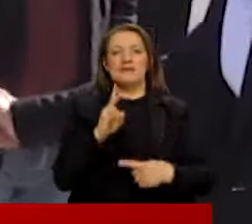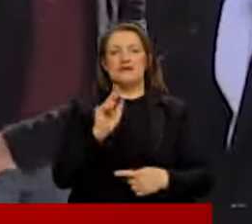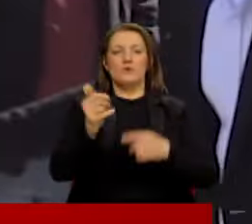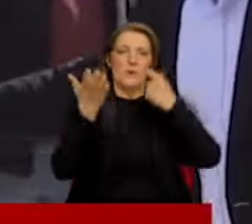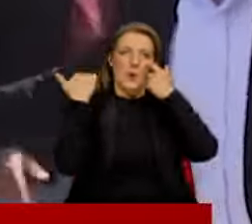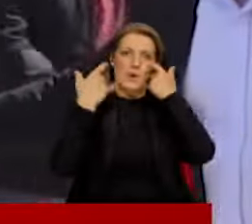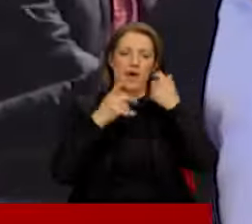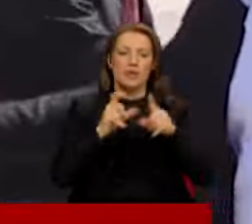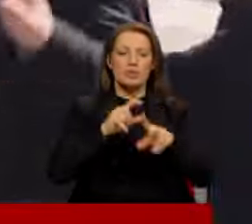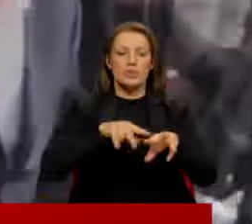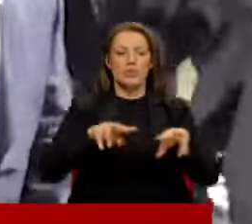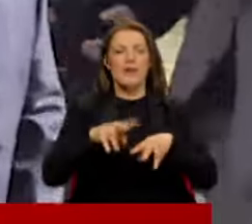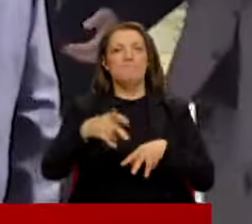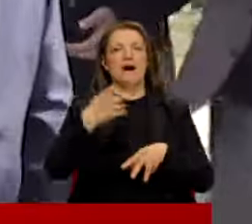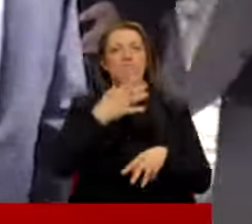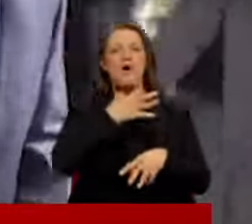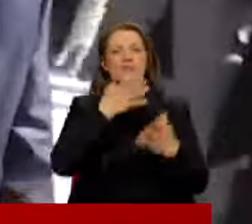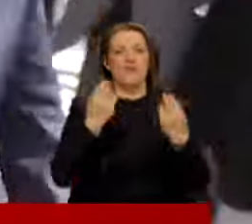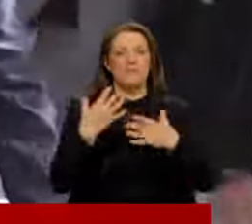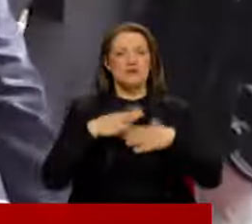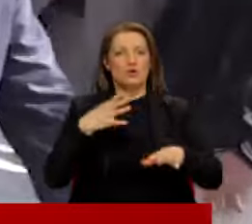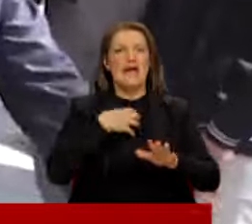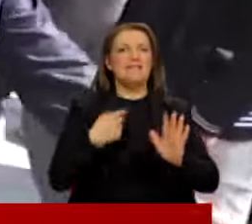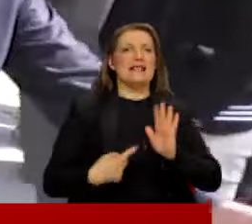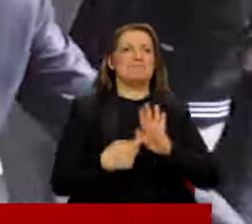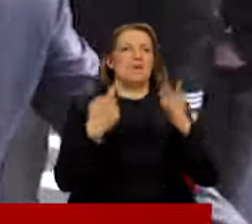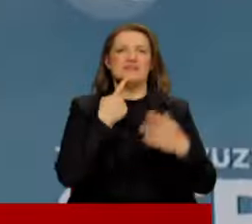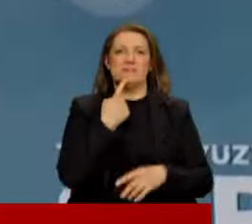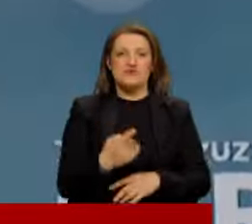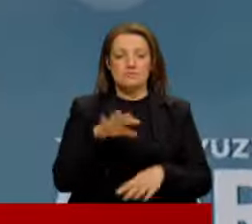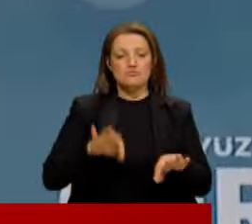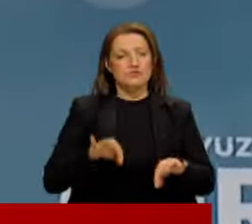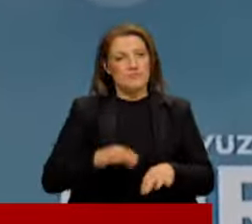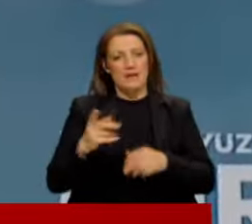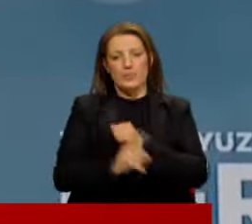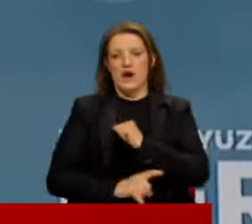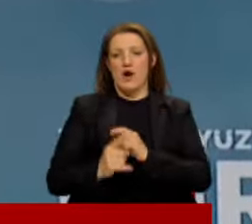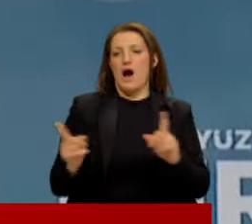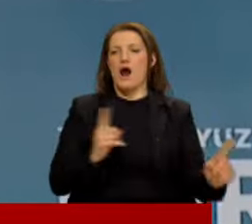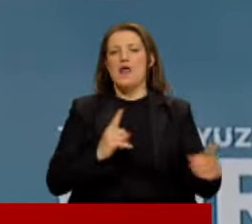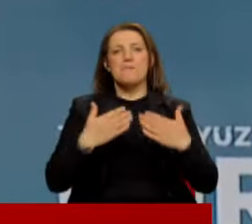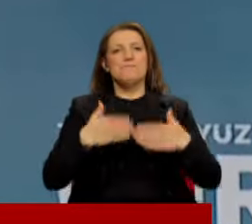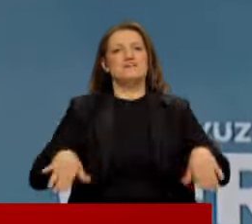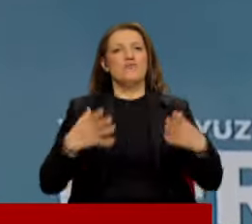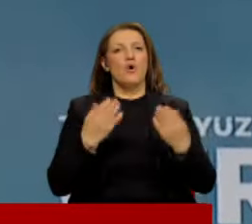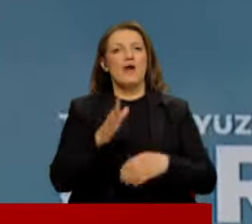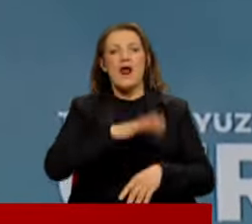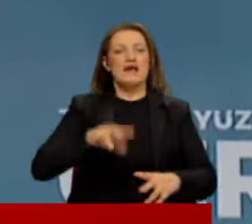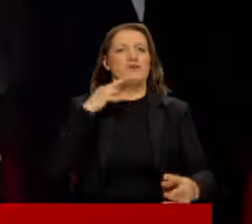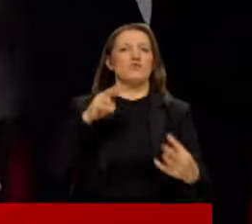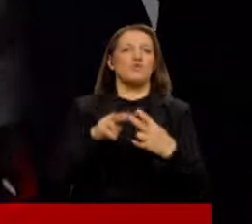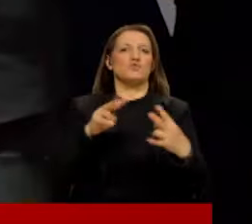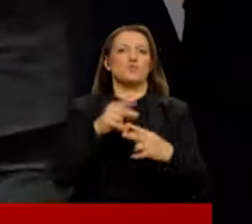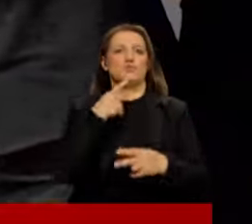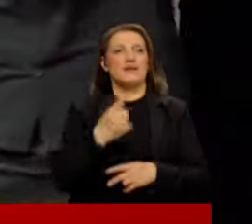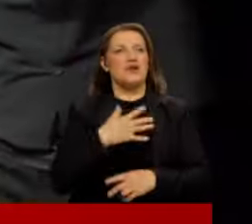DEM Parti muhatap alınmak istiyorsa kendisini ispat etsin demişti. Bu kez de terörle aralarına mesafe koyan herkesle görüşürüz dedi